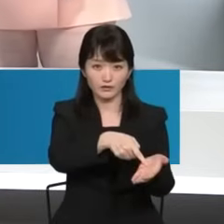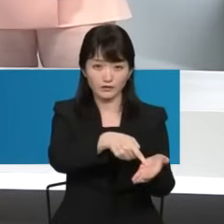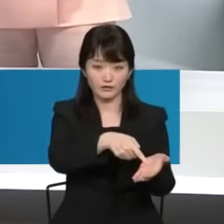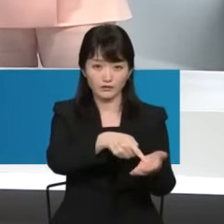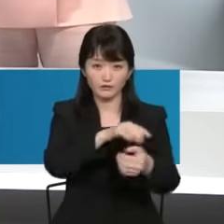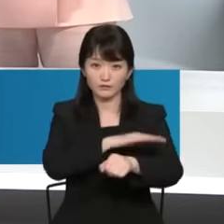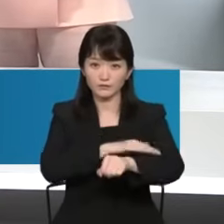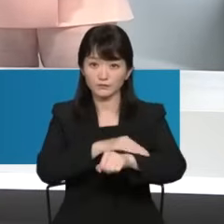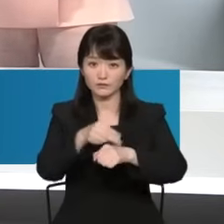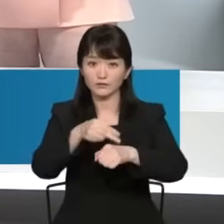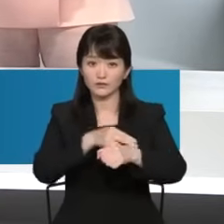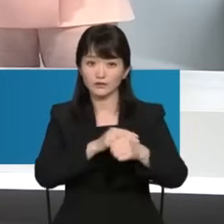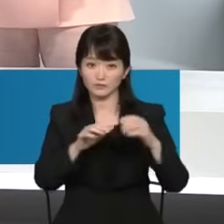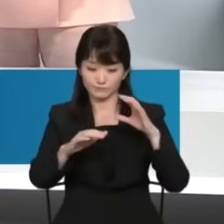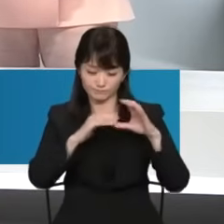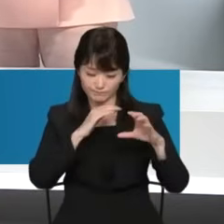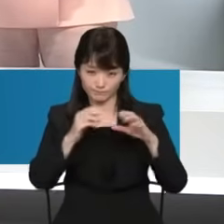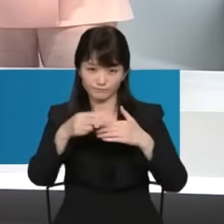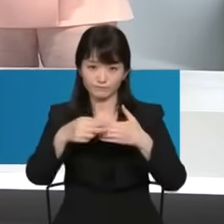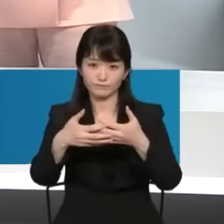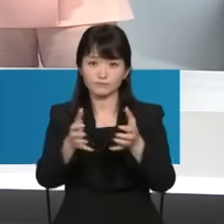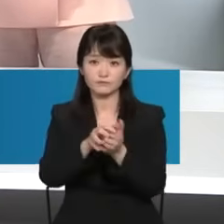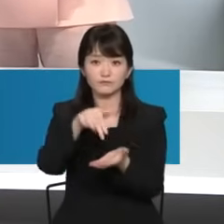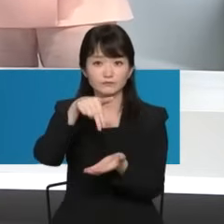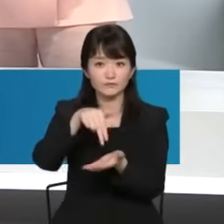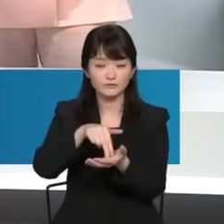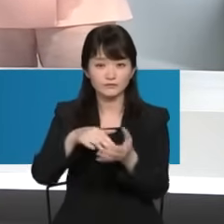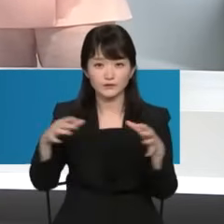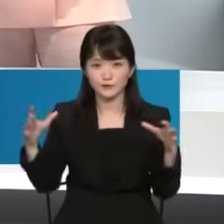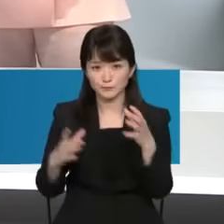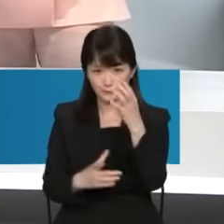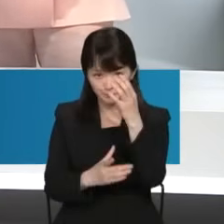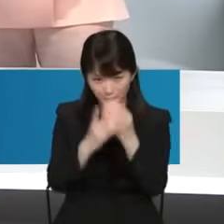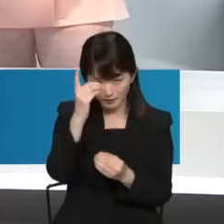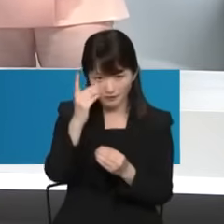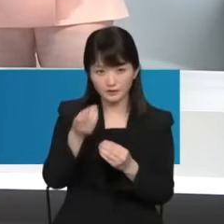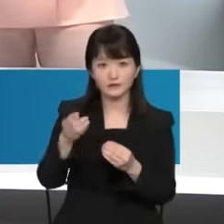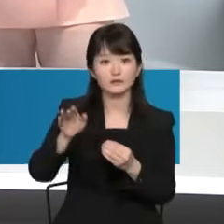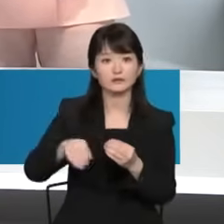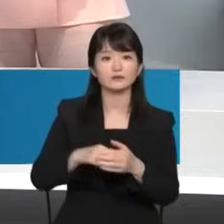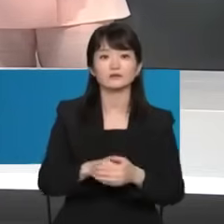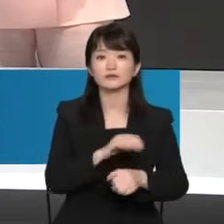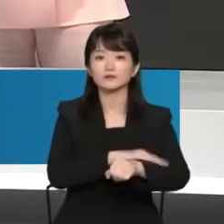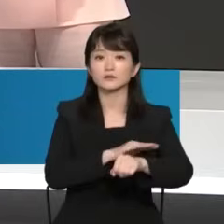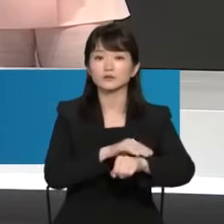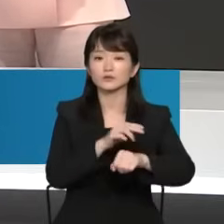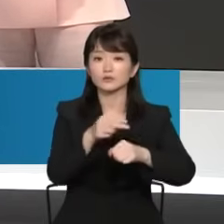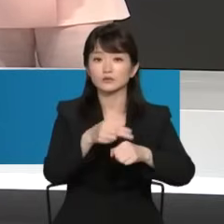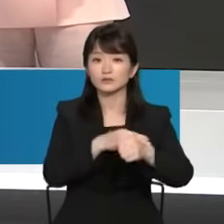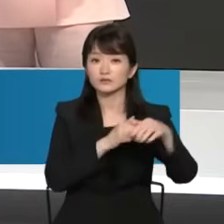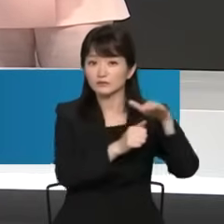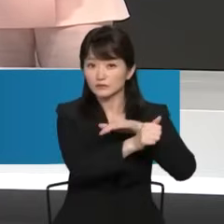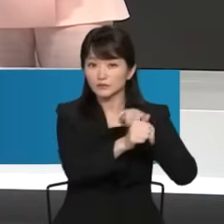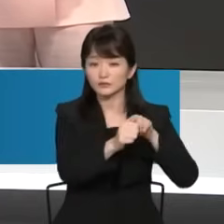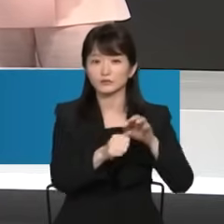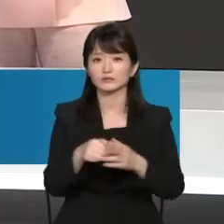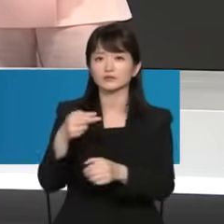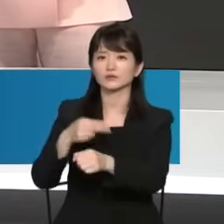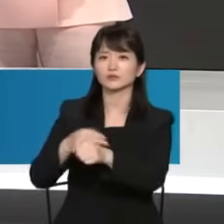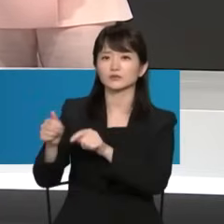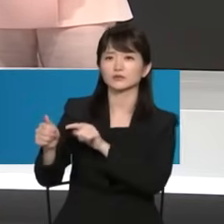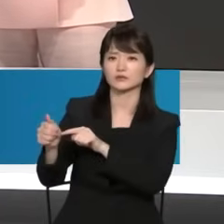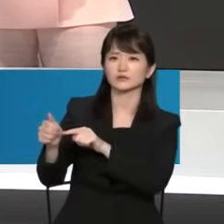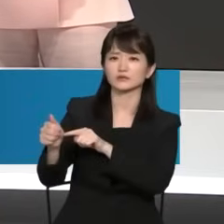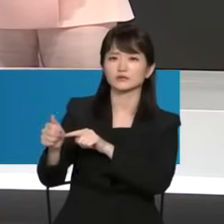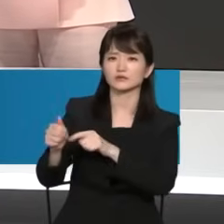그러면서 전공의들과 소통하고 의료계 입장도 하나로 모으겠다고 했는데 전공의 대표는 교수들 역시